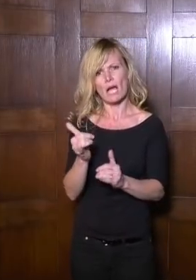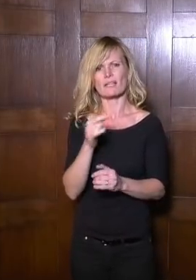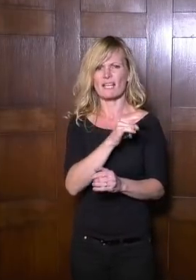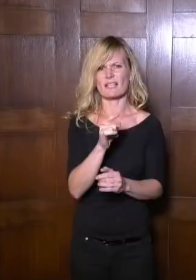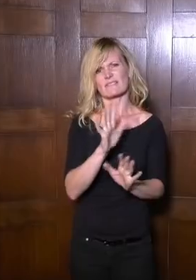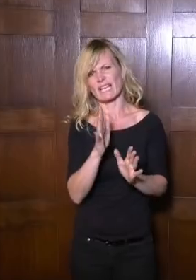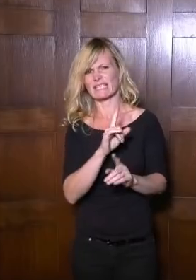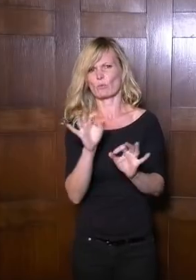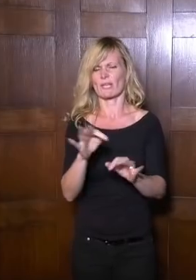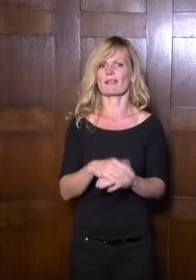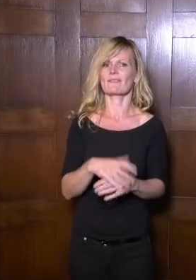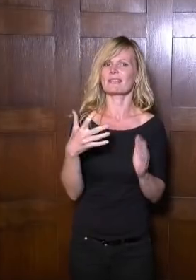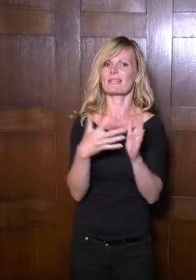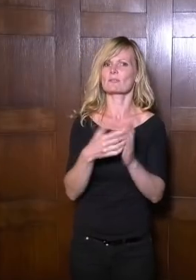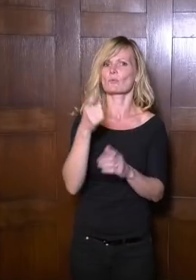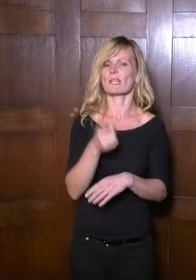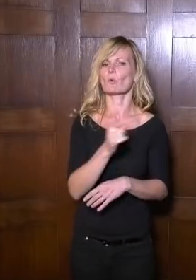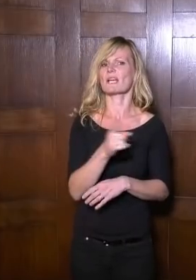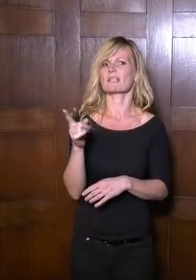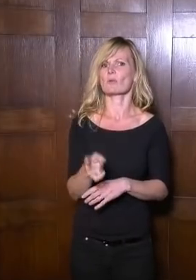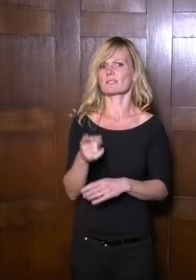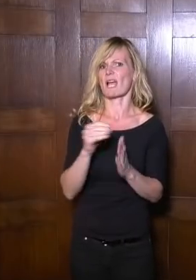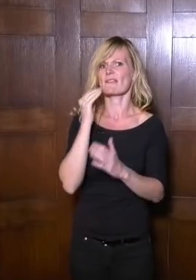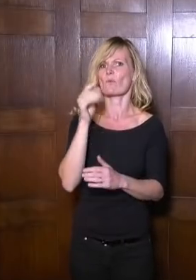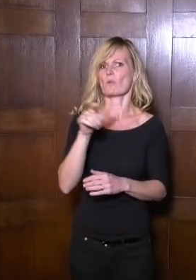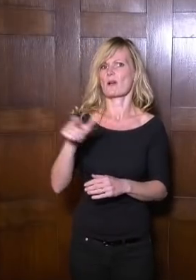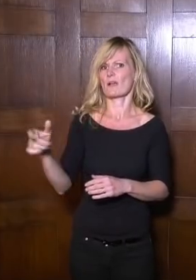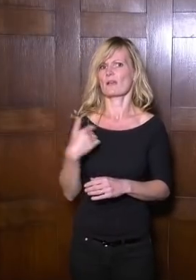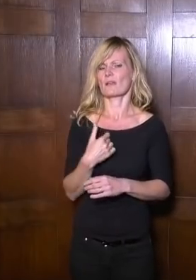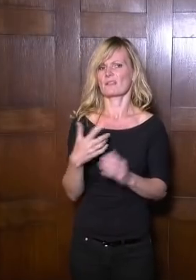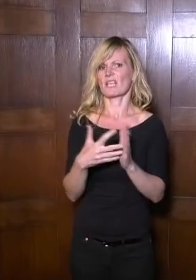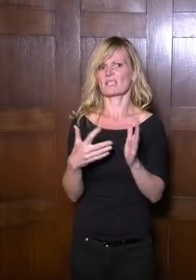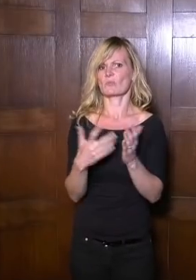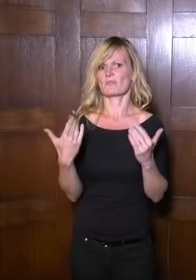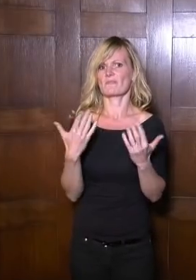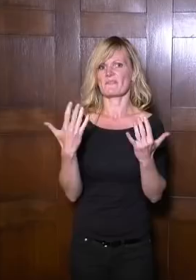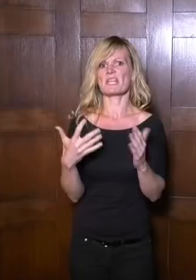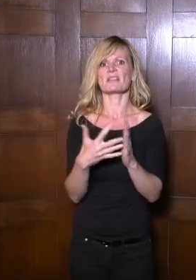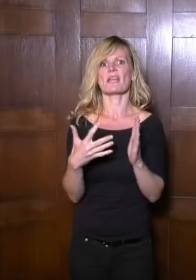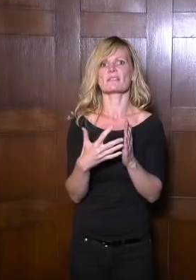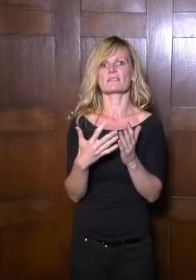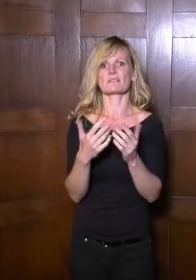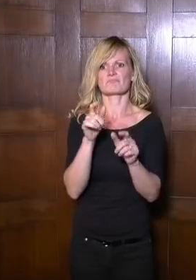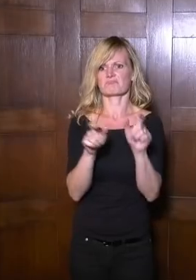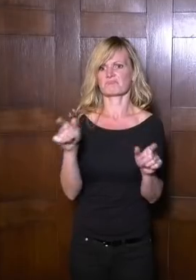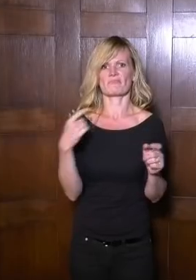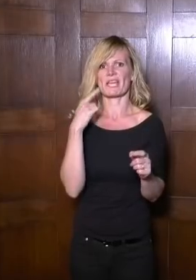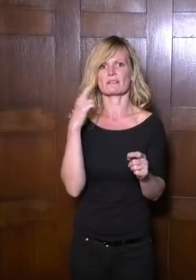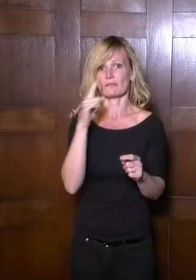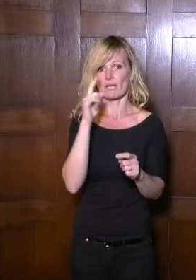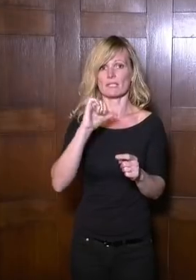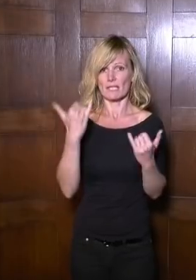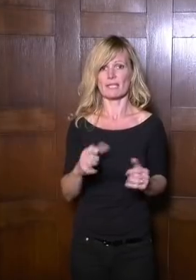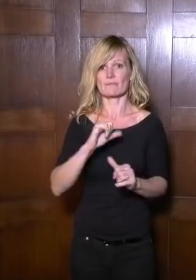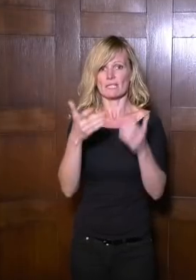Testungen hier, 100.000 Einwohner. Wir wissen ja nicht, wie viel getestet wird. Und jetzt, wenn wir wieder öffnen, müssen wir uns